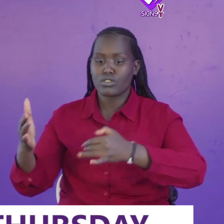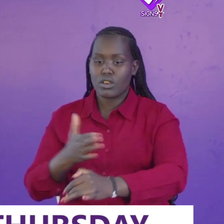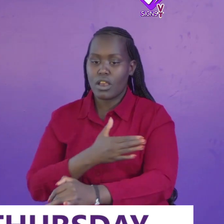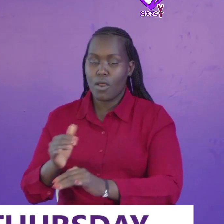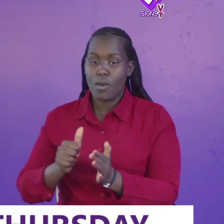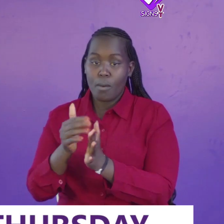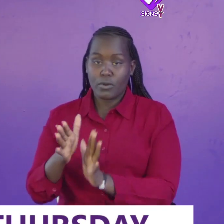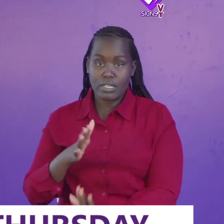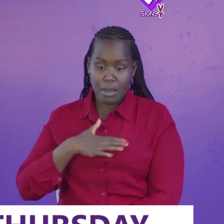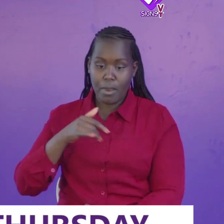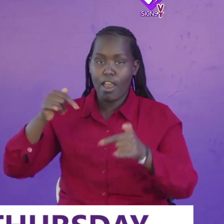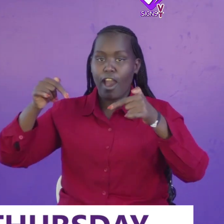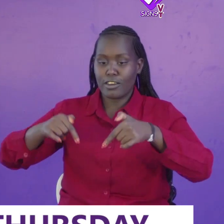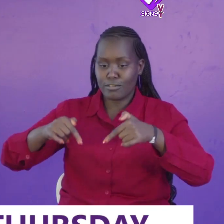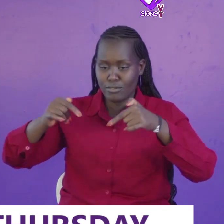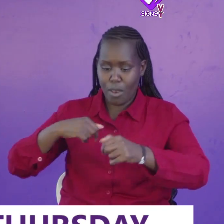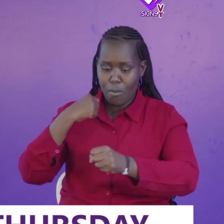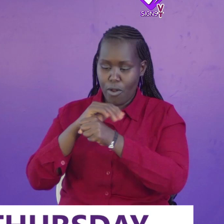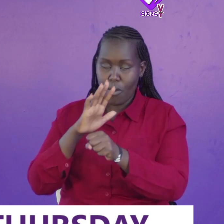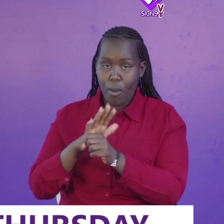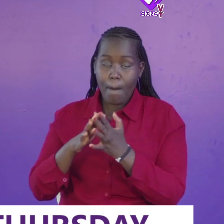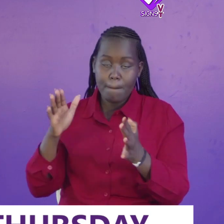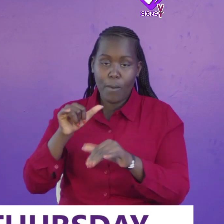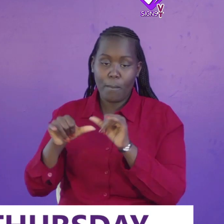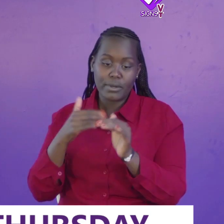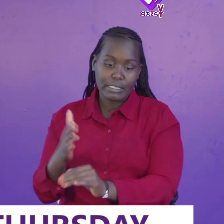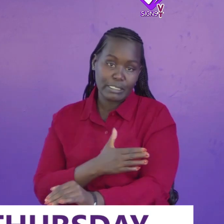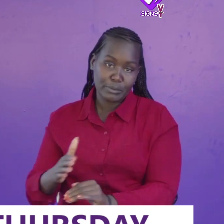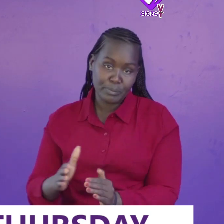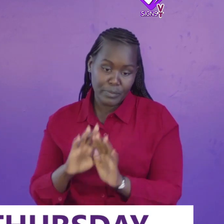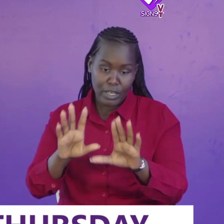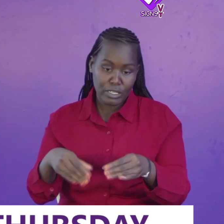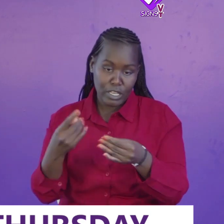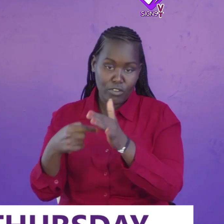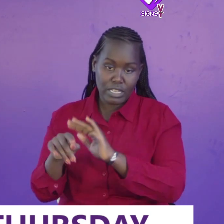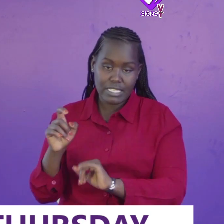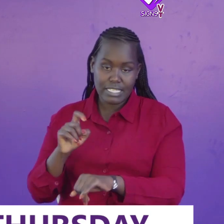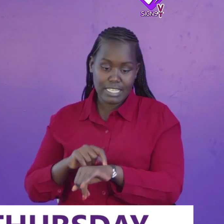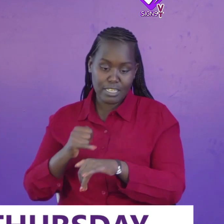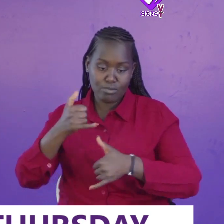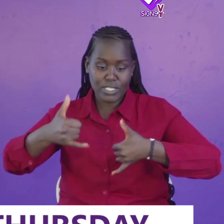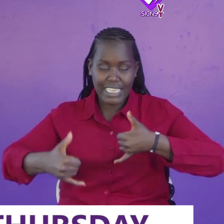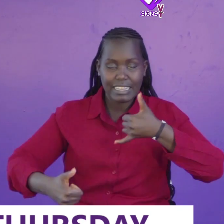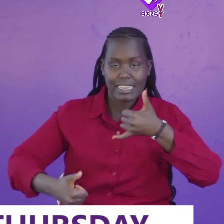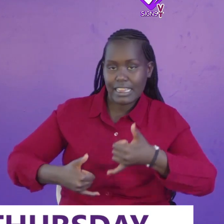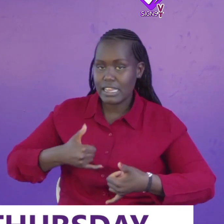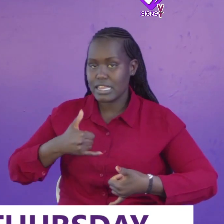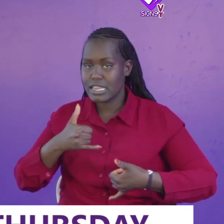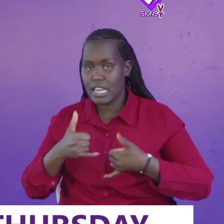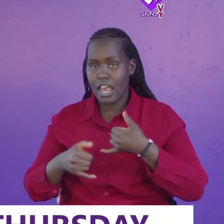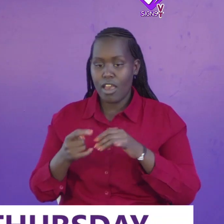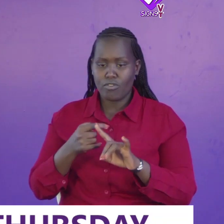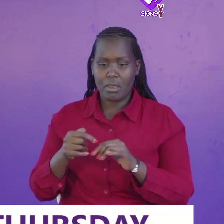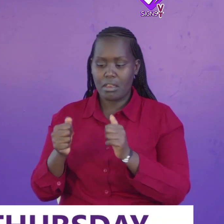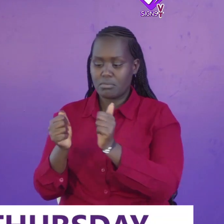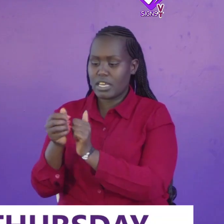najua today he will outshine. Najua nataka awapatie zile, hii ni masaa ya kujibamba. Juu hizi kuwa niko hapa 10 pm, I'm